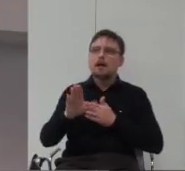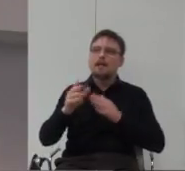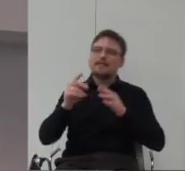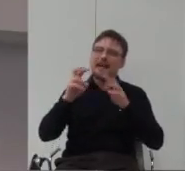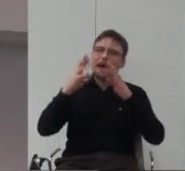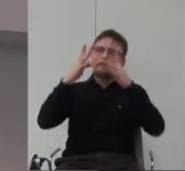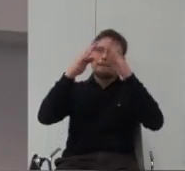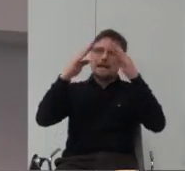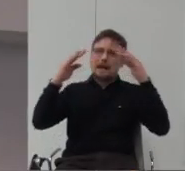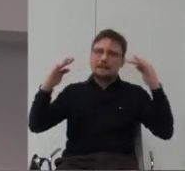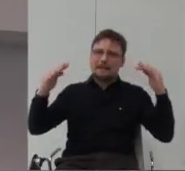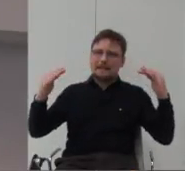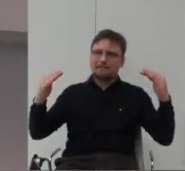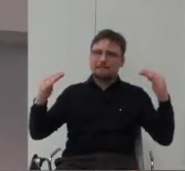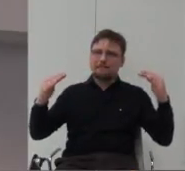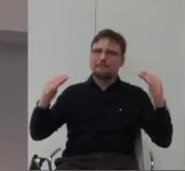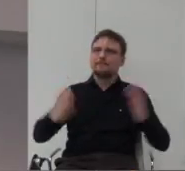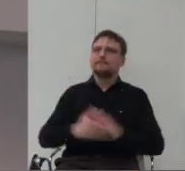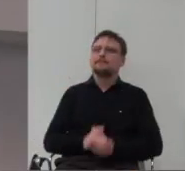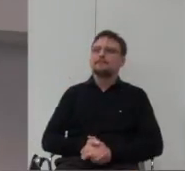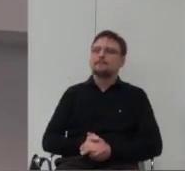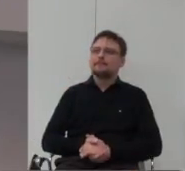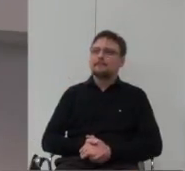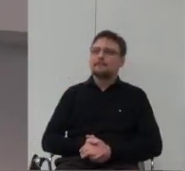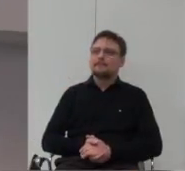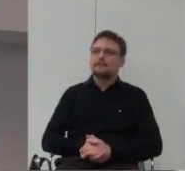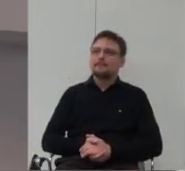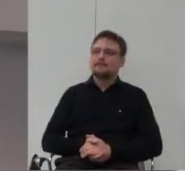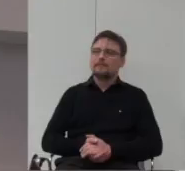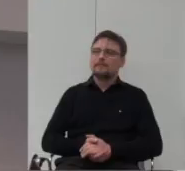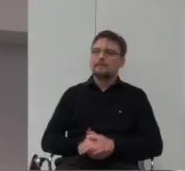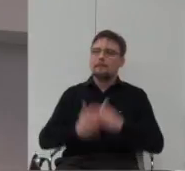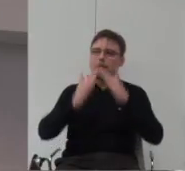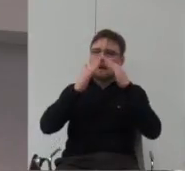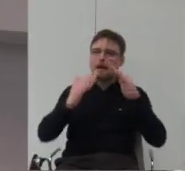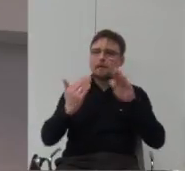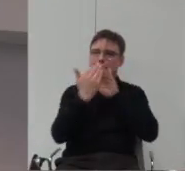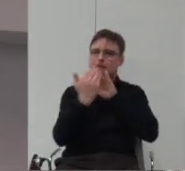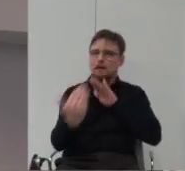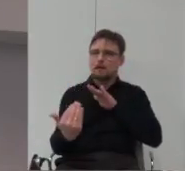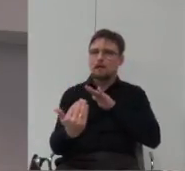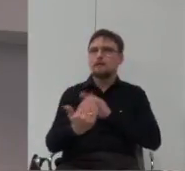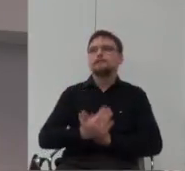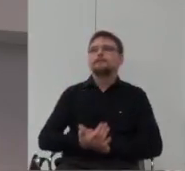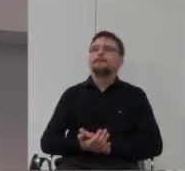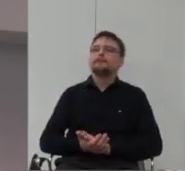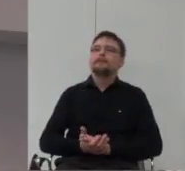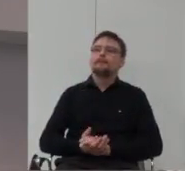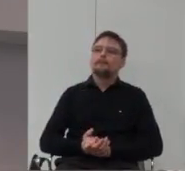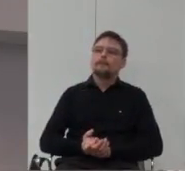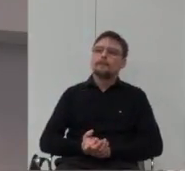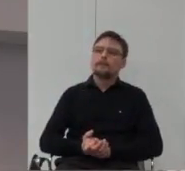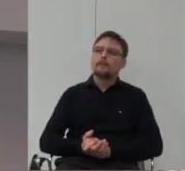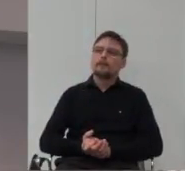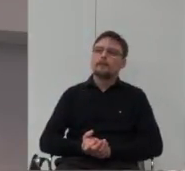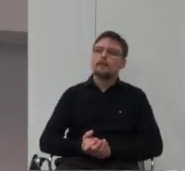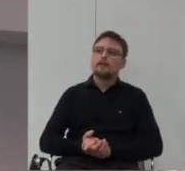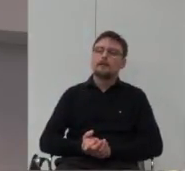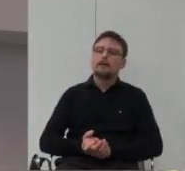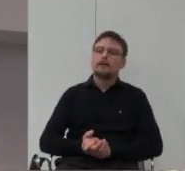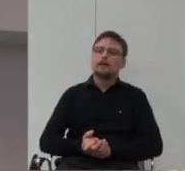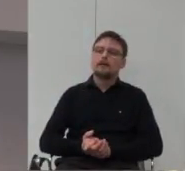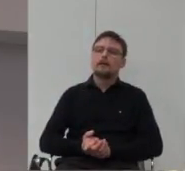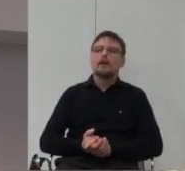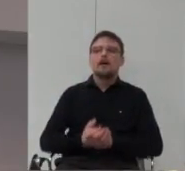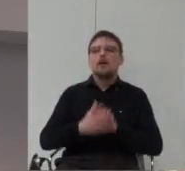w pawilonie duńskim była pokazana taka trochę piramida, taki rodzaj takiego kloca, który